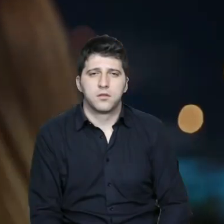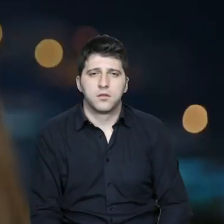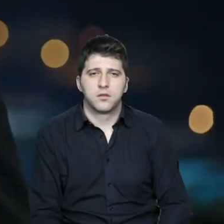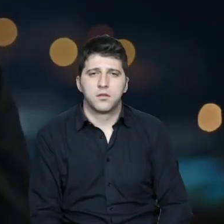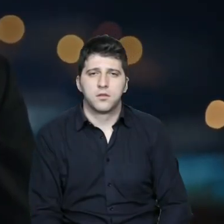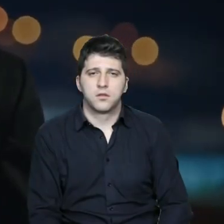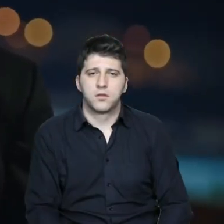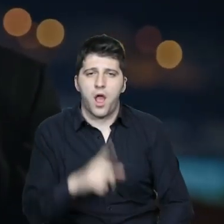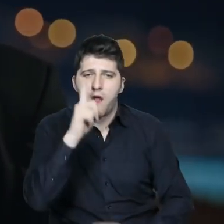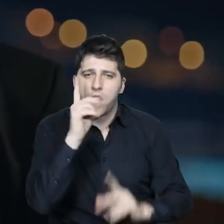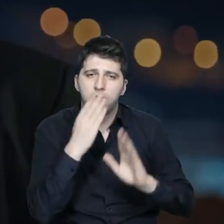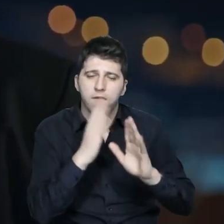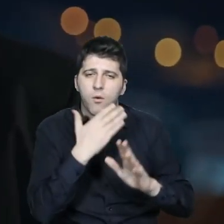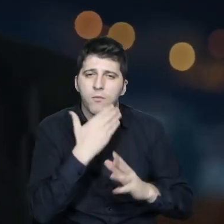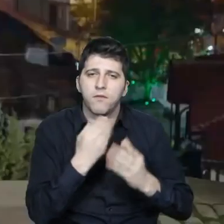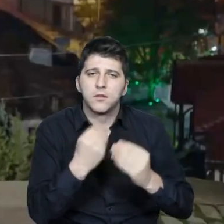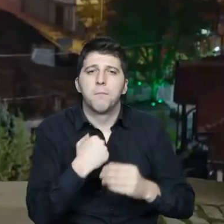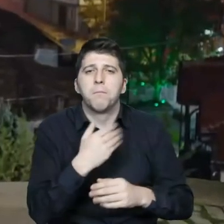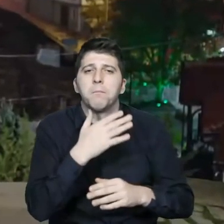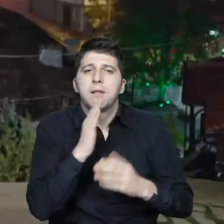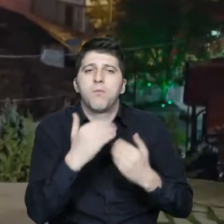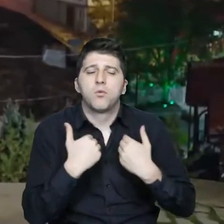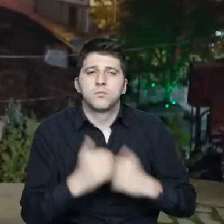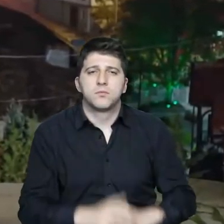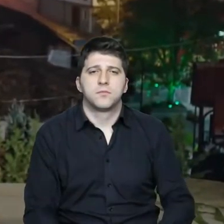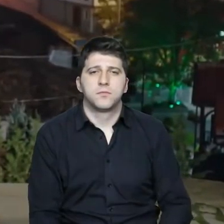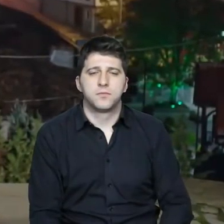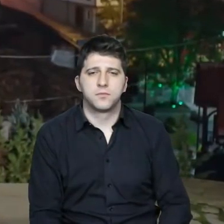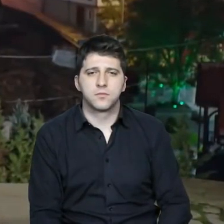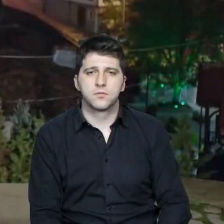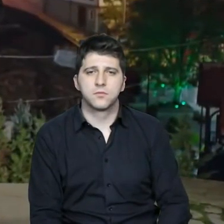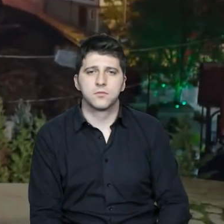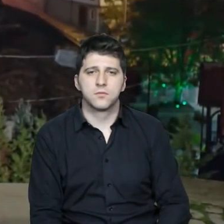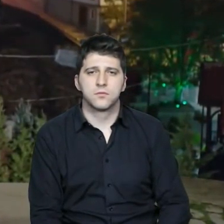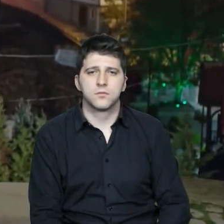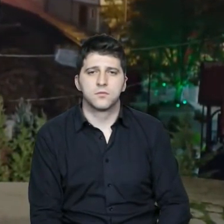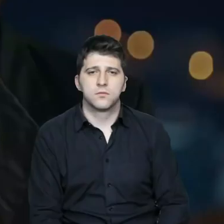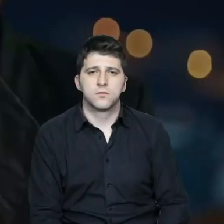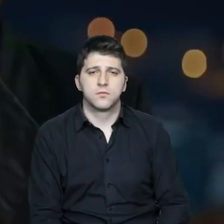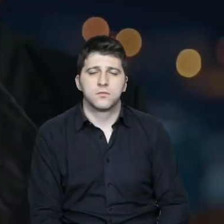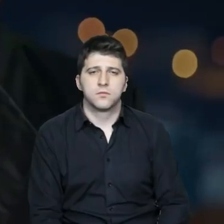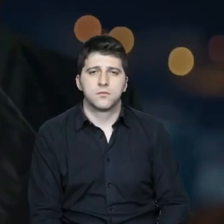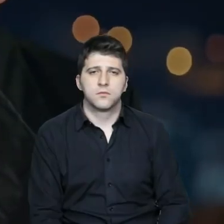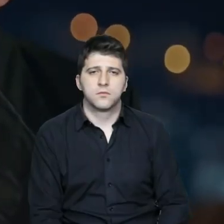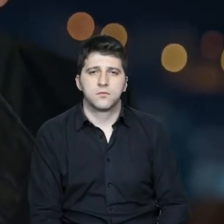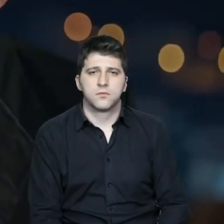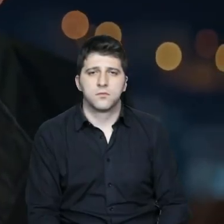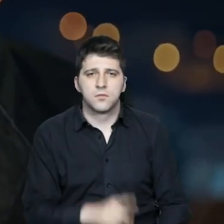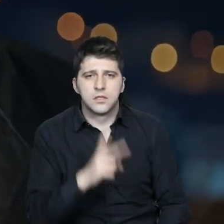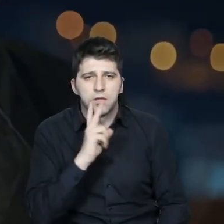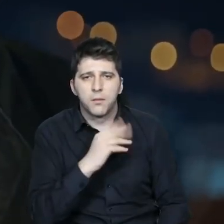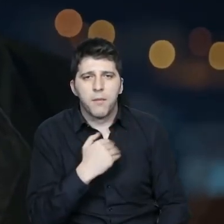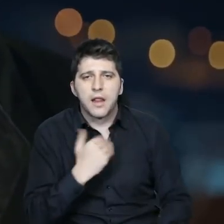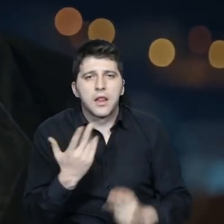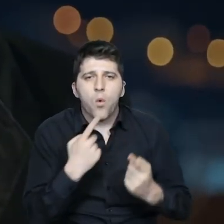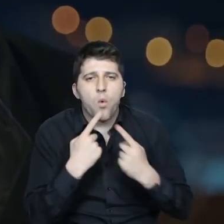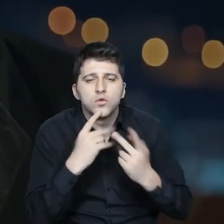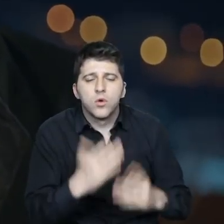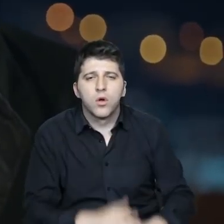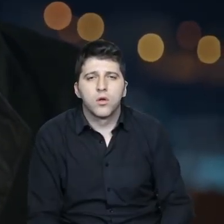Allah devamını daim etsin, ben bilmiyorum. Burcu tepeden bir bakış atıp gitti. Oğlum bu yengem benimle niye konuşmuyor